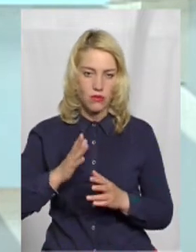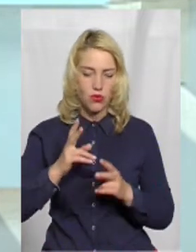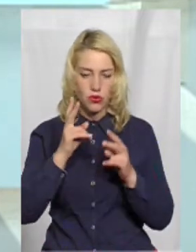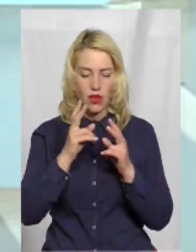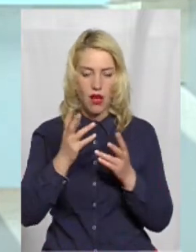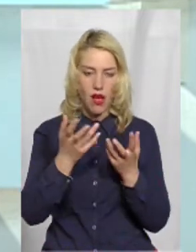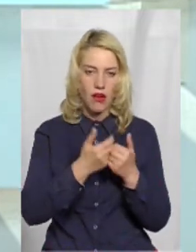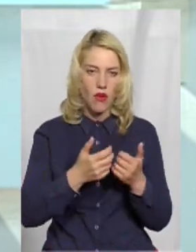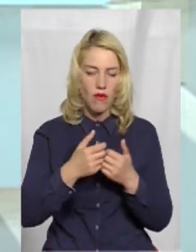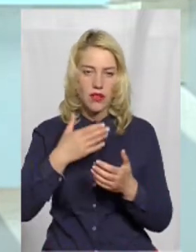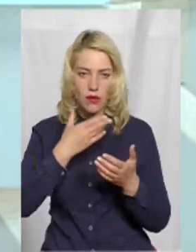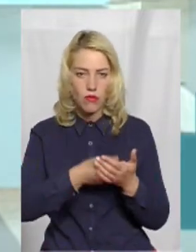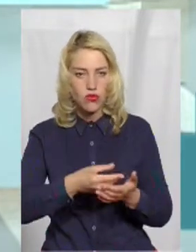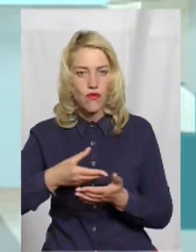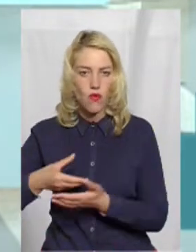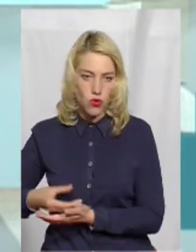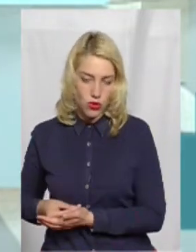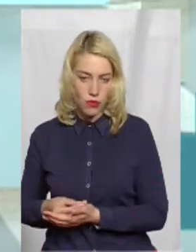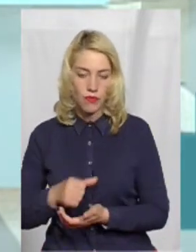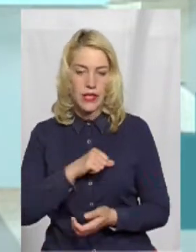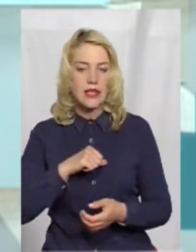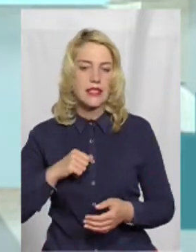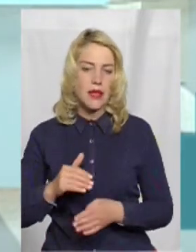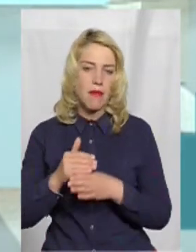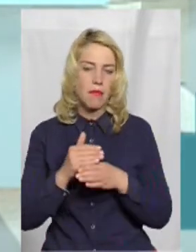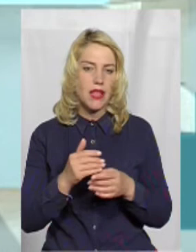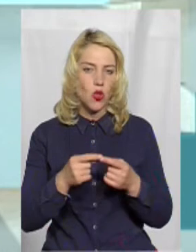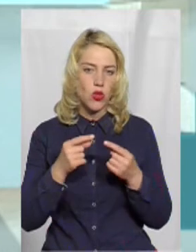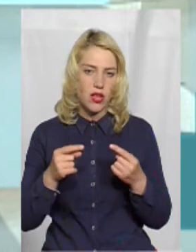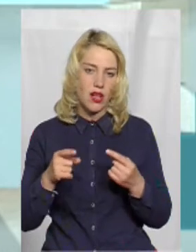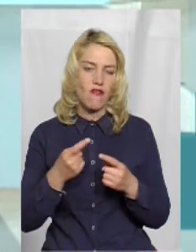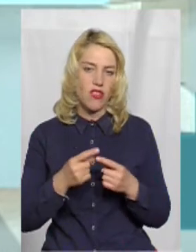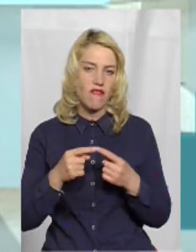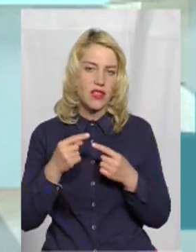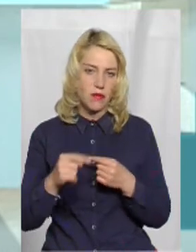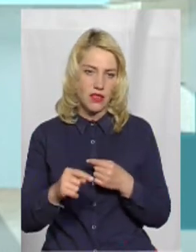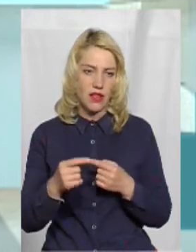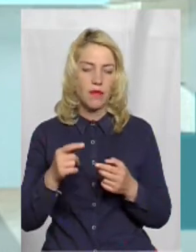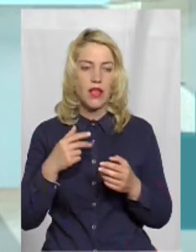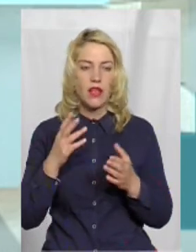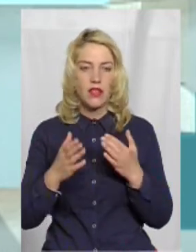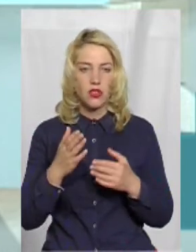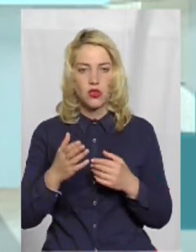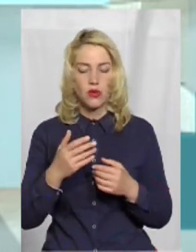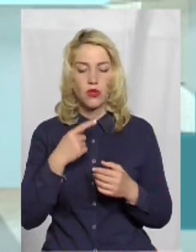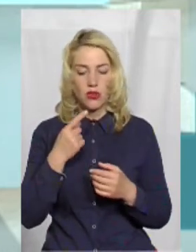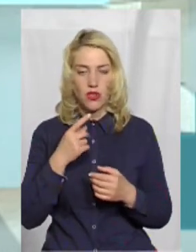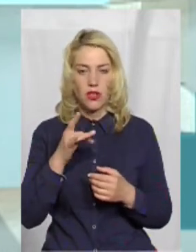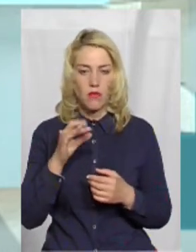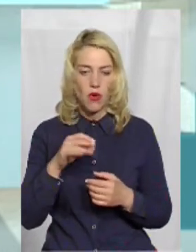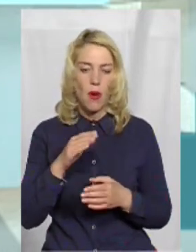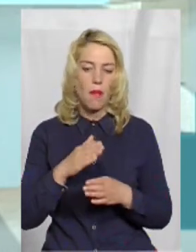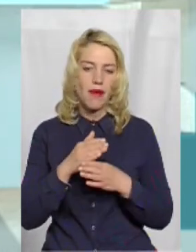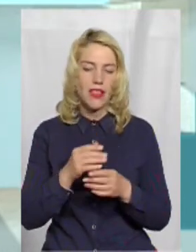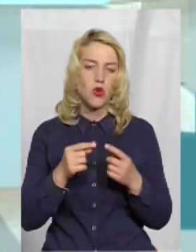порахувати по-своєму. Просто сама методика, вона відмінна. Так само я би починав говорити про методику, тому що це